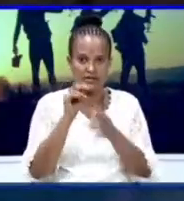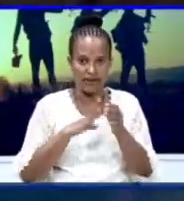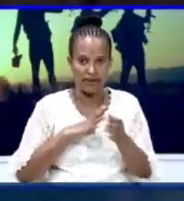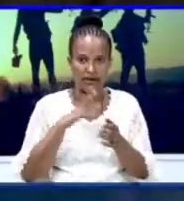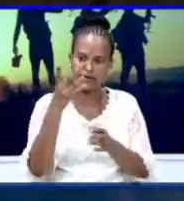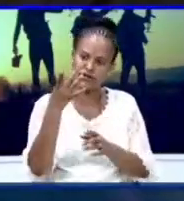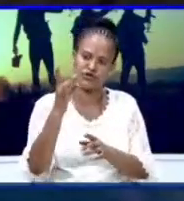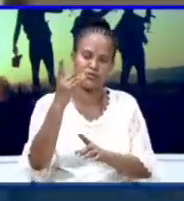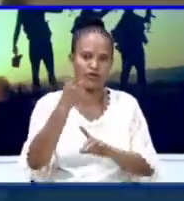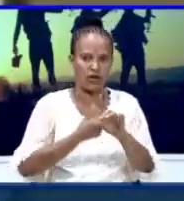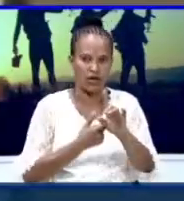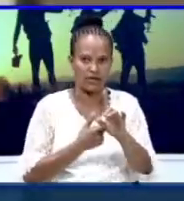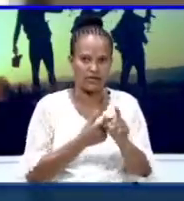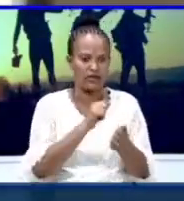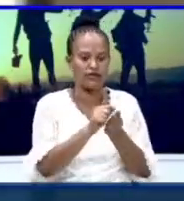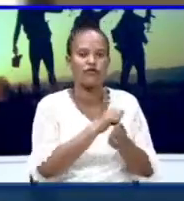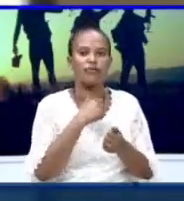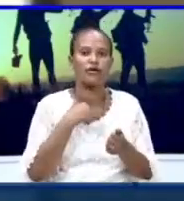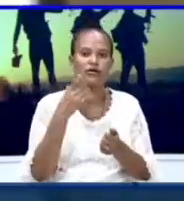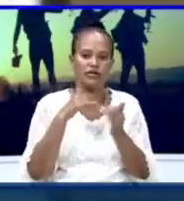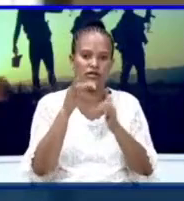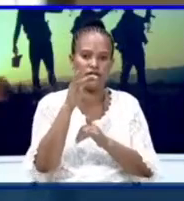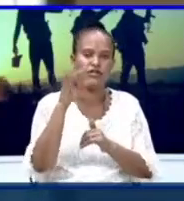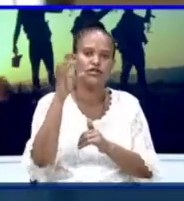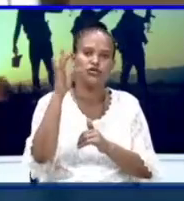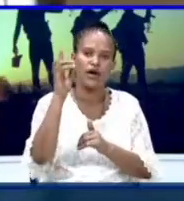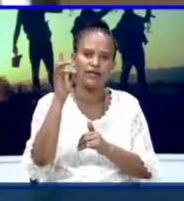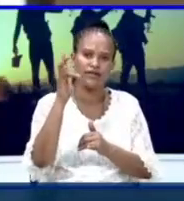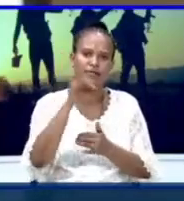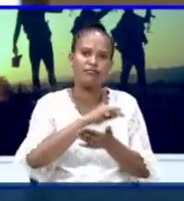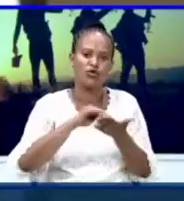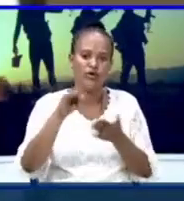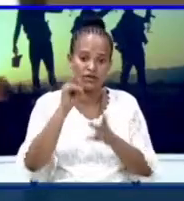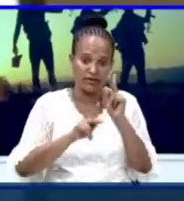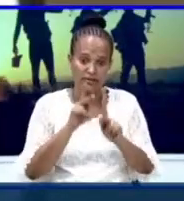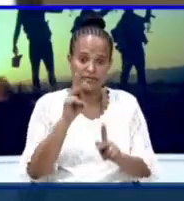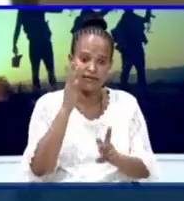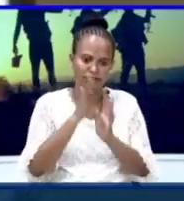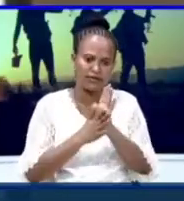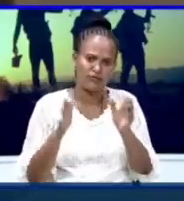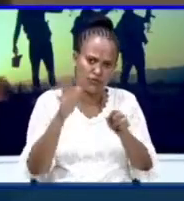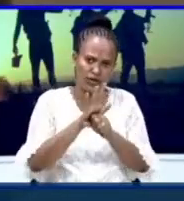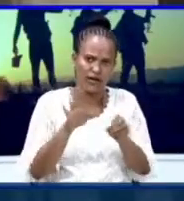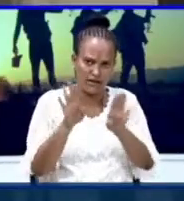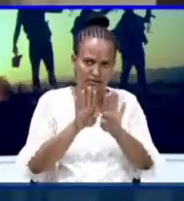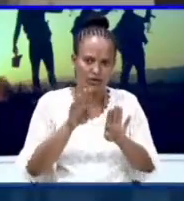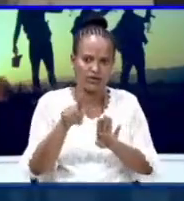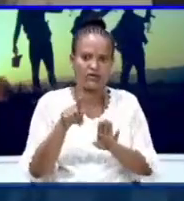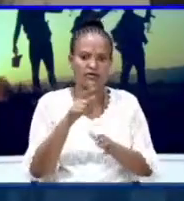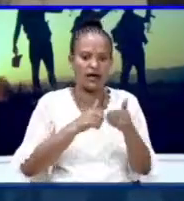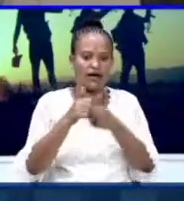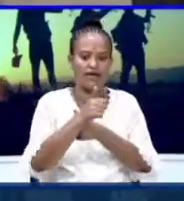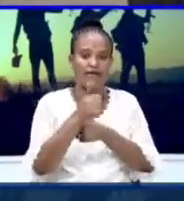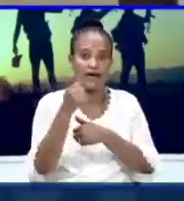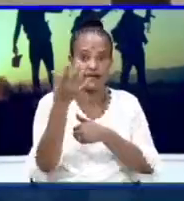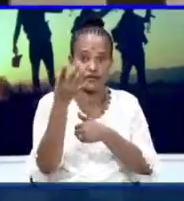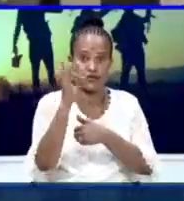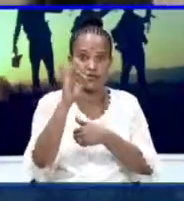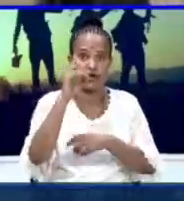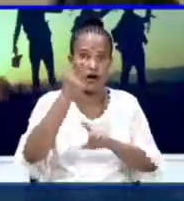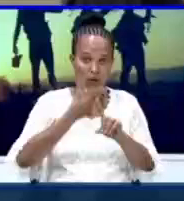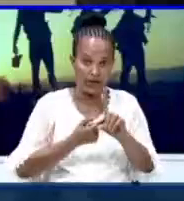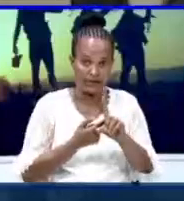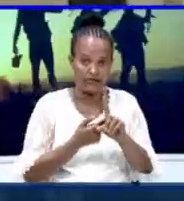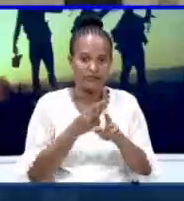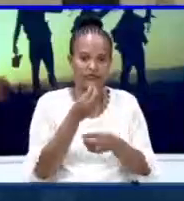18 ኣዋርሕ ጥራሕ ጠፊኦም ኣለዉ። ልዕሊ 7,000,000 ህዝቢ ድማ ብዝተፈፀመ ኩሎ መዳይ ዕጥዋ ነቶም ዝሓለፈ 18